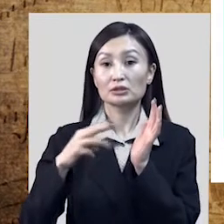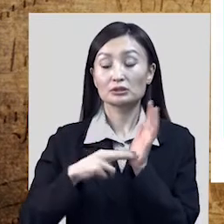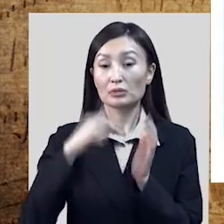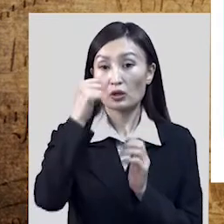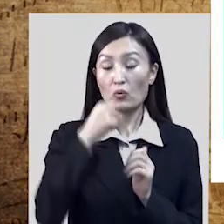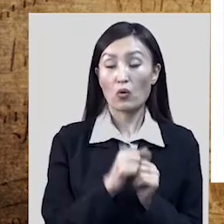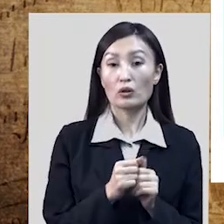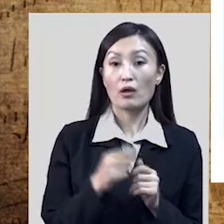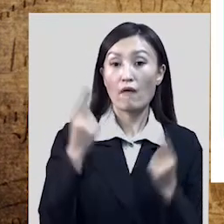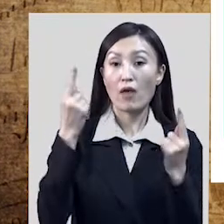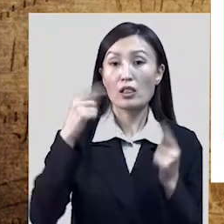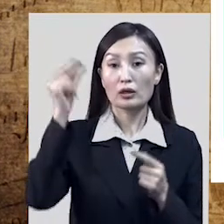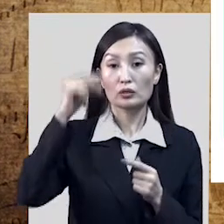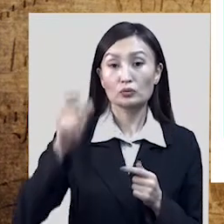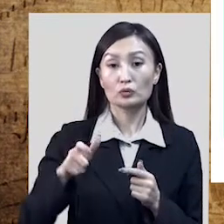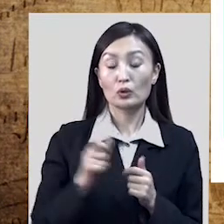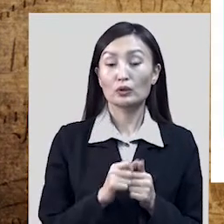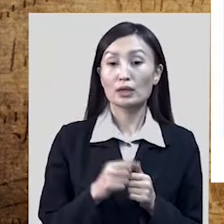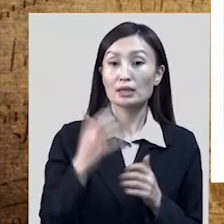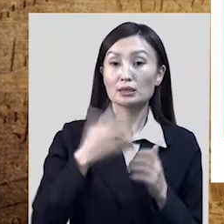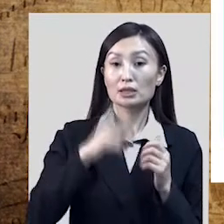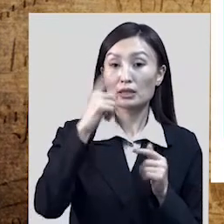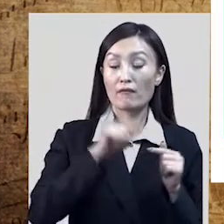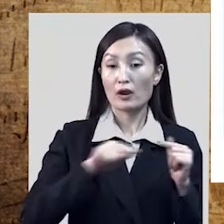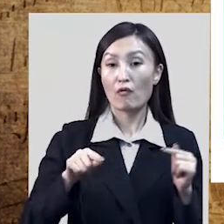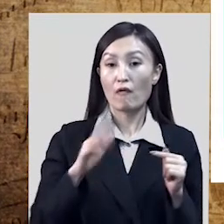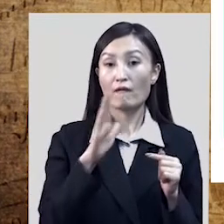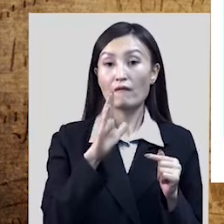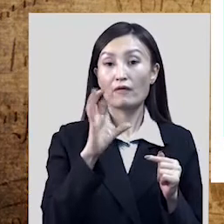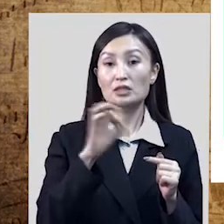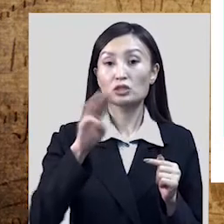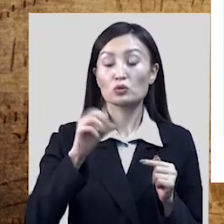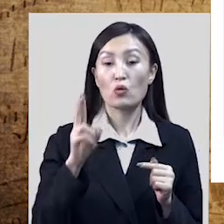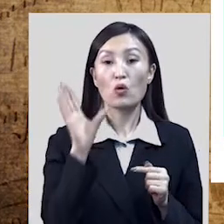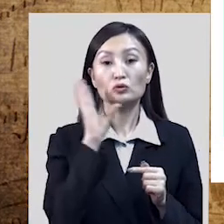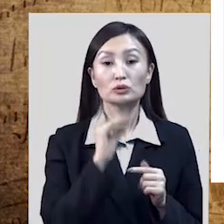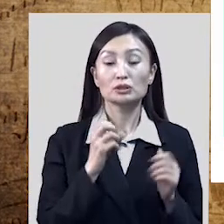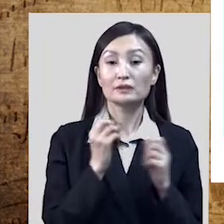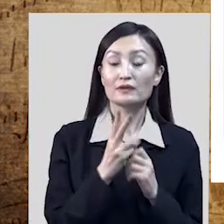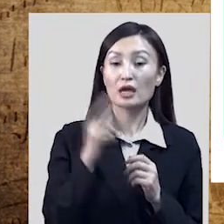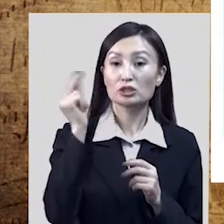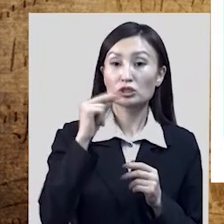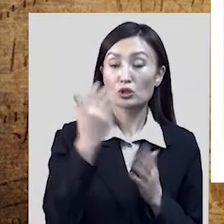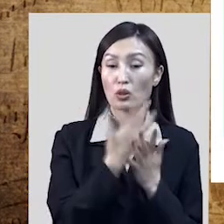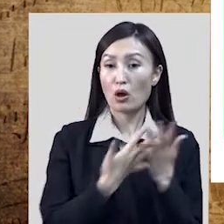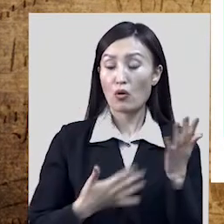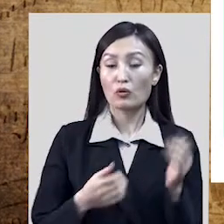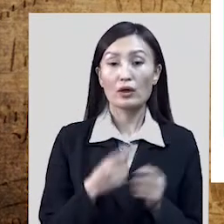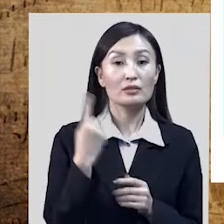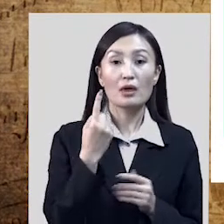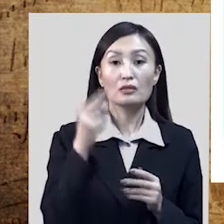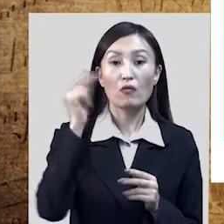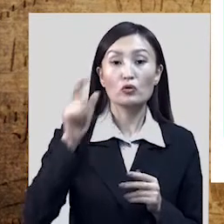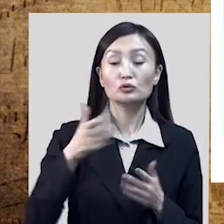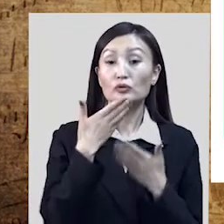великий ученый энциклопедист средневекового востока преуспевшие в 12 науках пожалуй нет ни одного